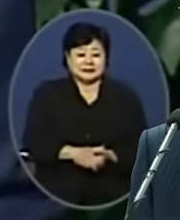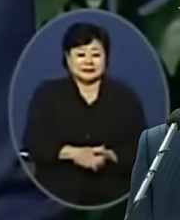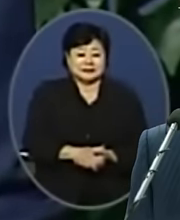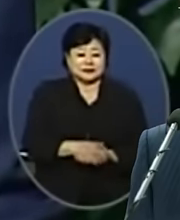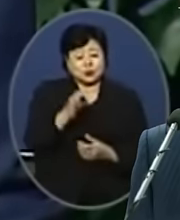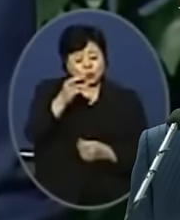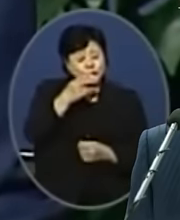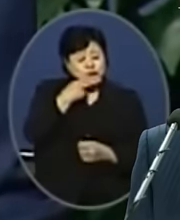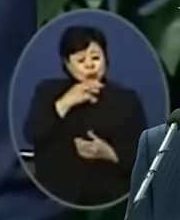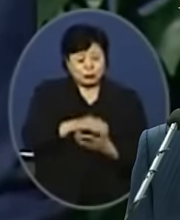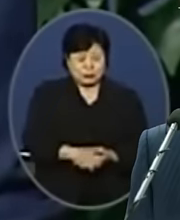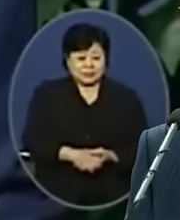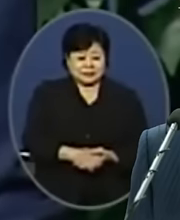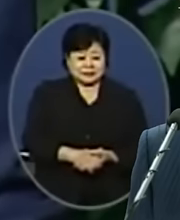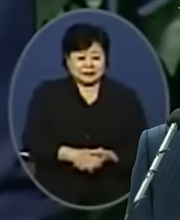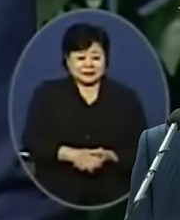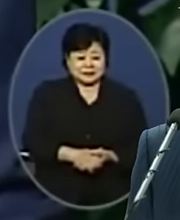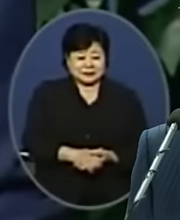돈도 없고